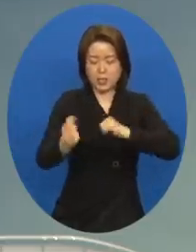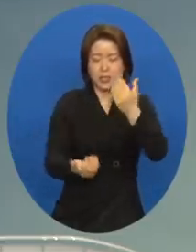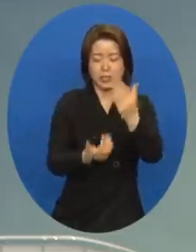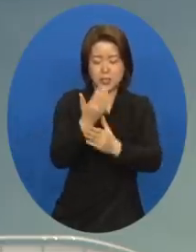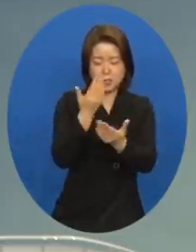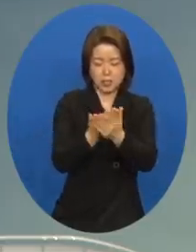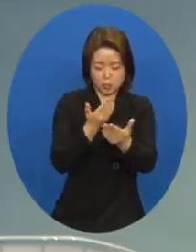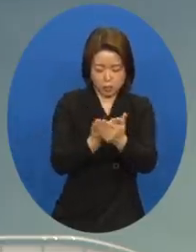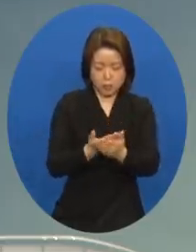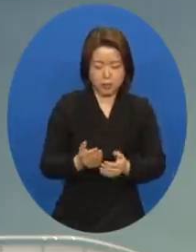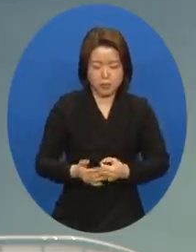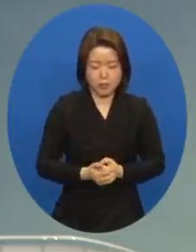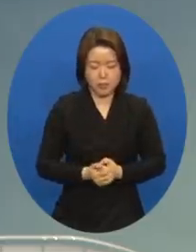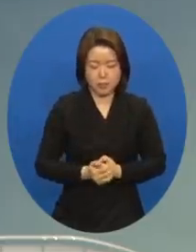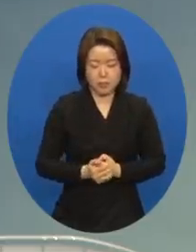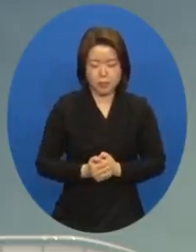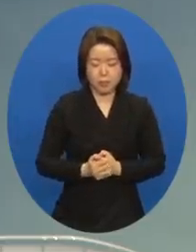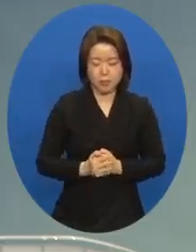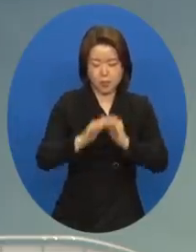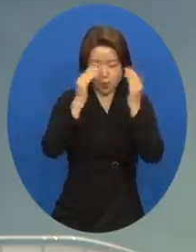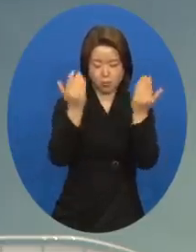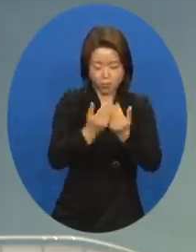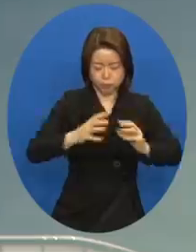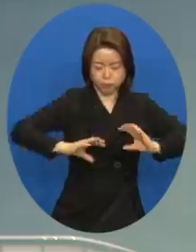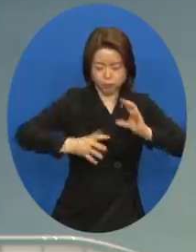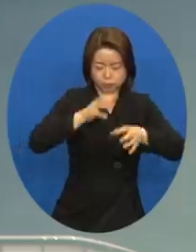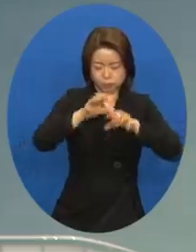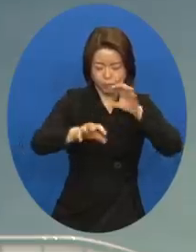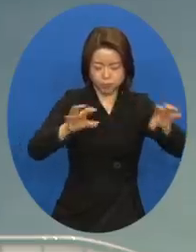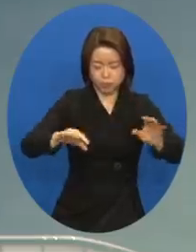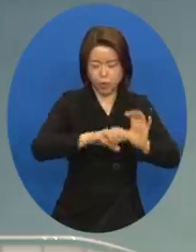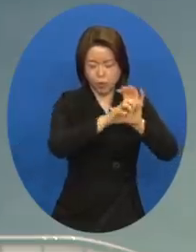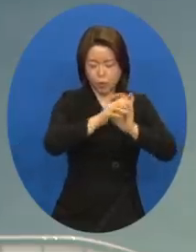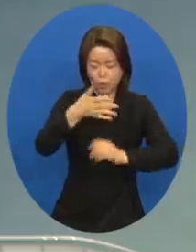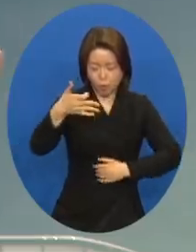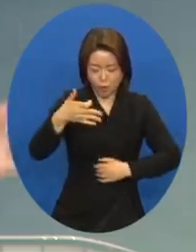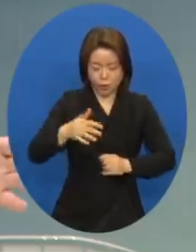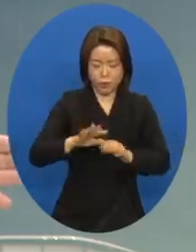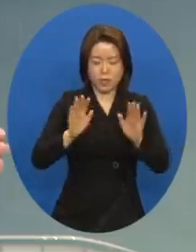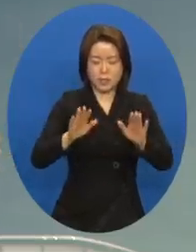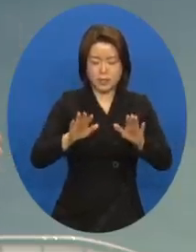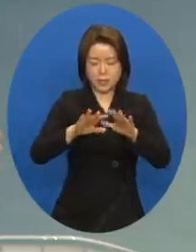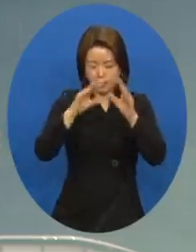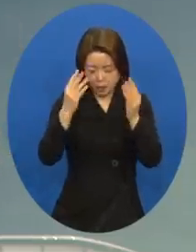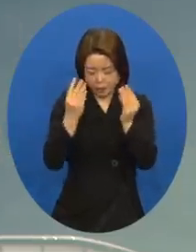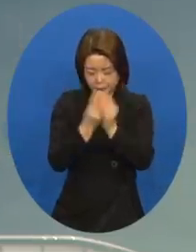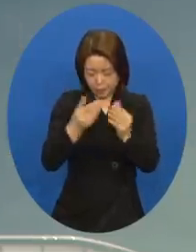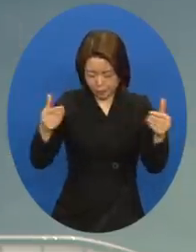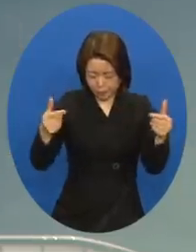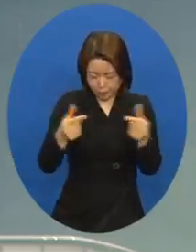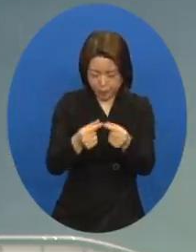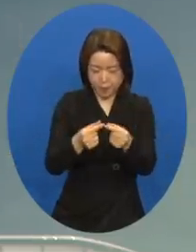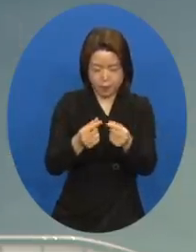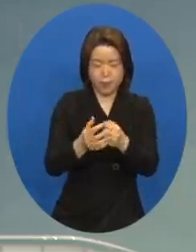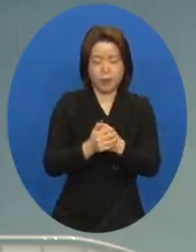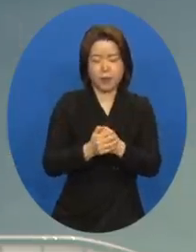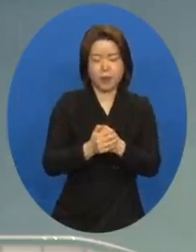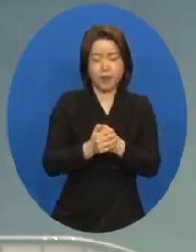일어나게 하옵소서. 전 세계 코로나19 사태가 이제는 종식이 되고